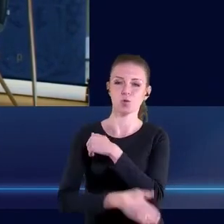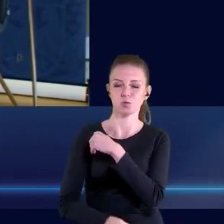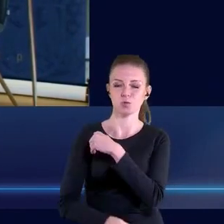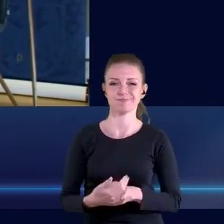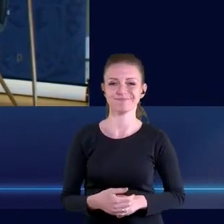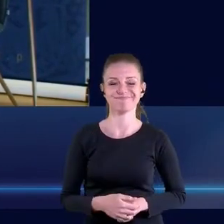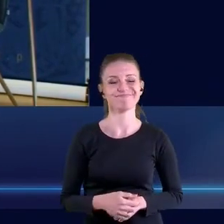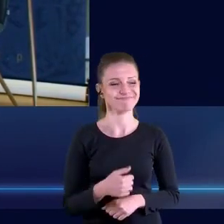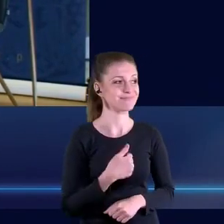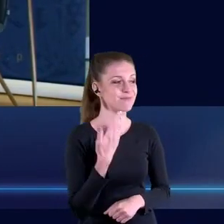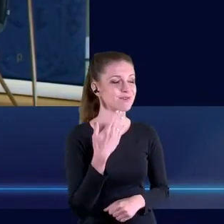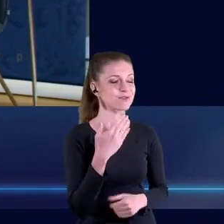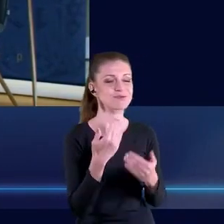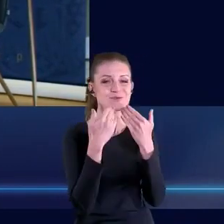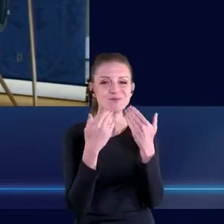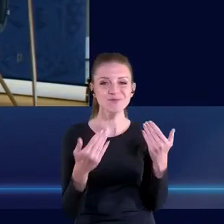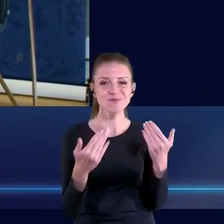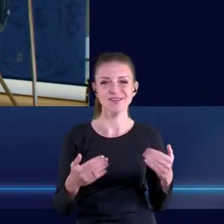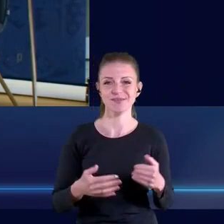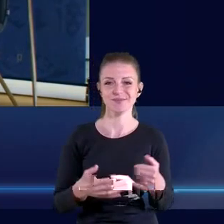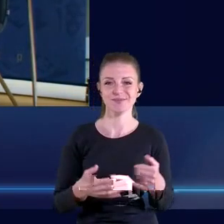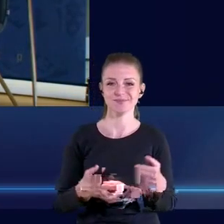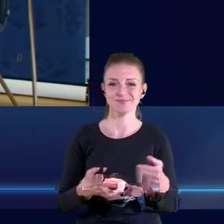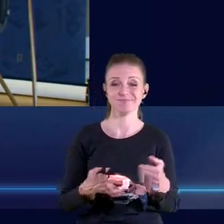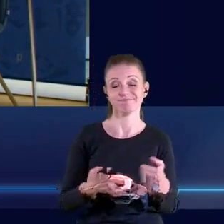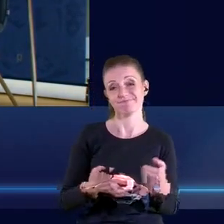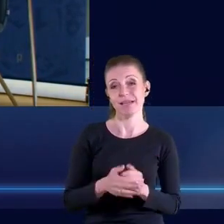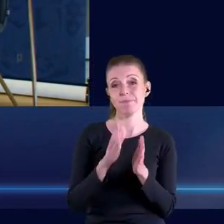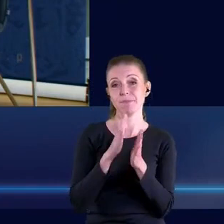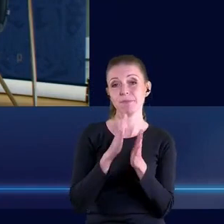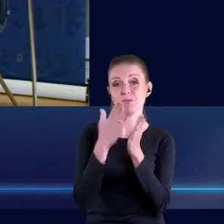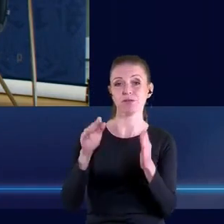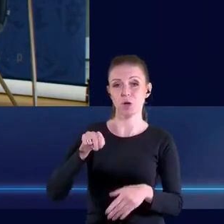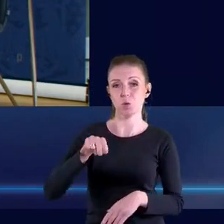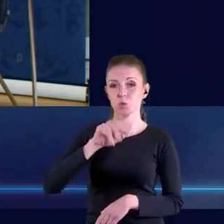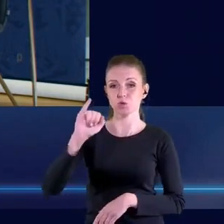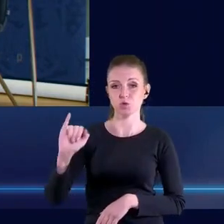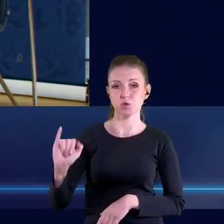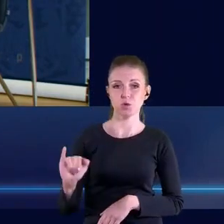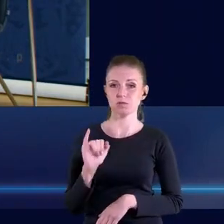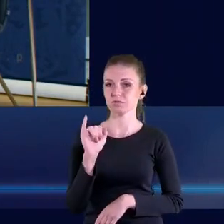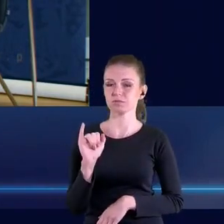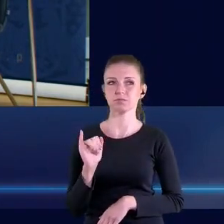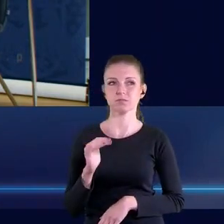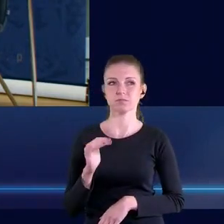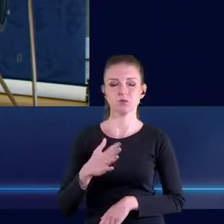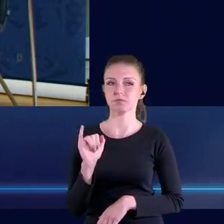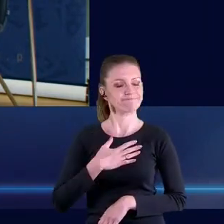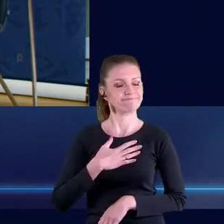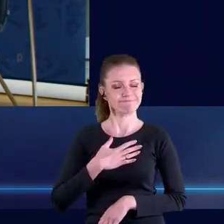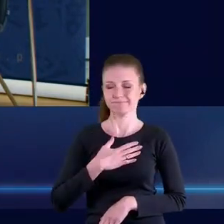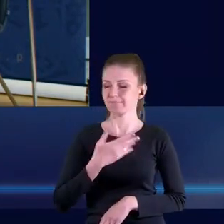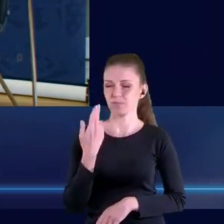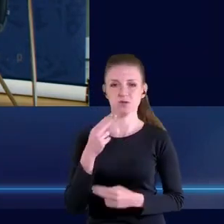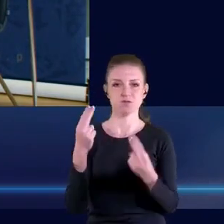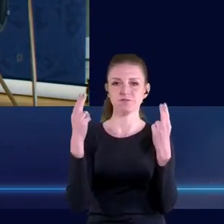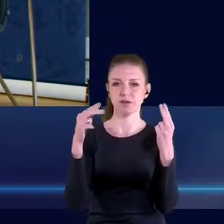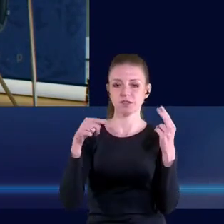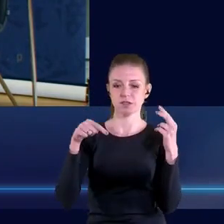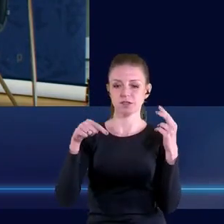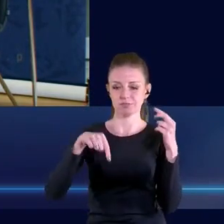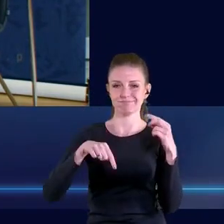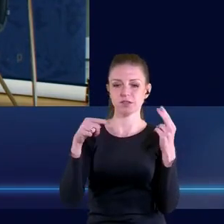dziękuję proszę państwa bibliotece Europejski bardzo zależało na zorganizowaniu tej